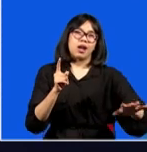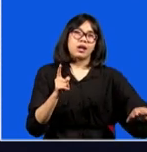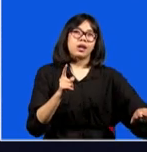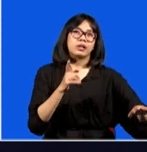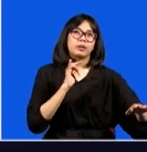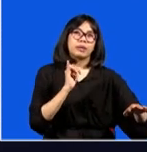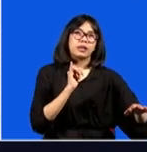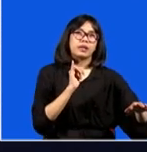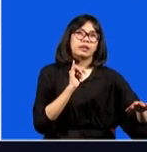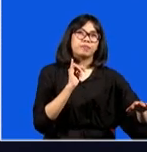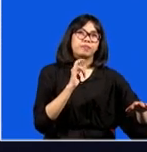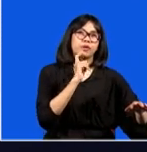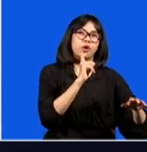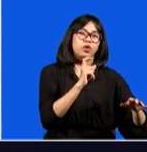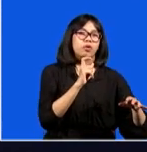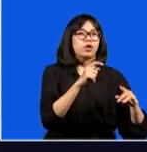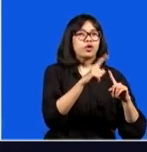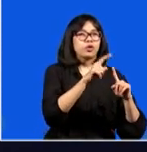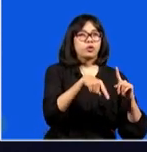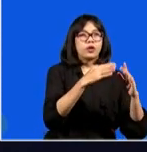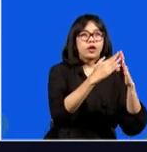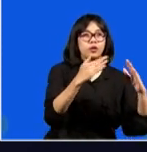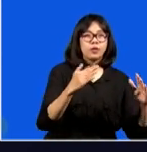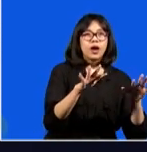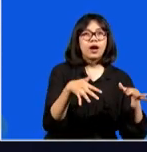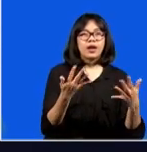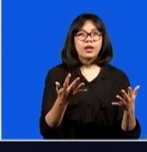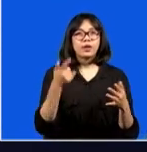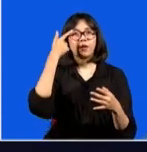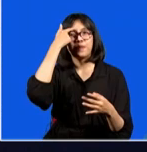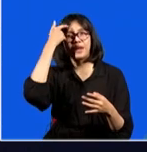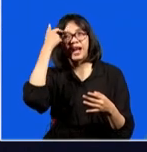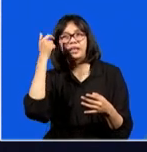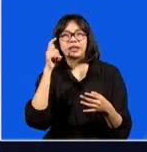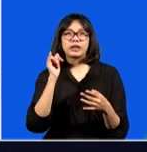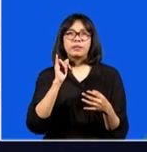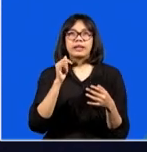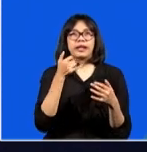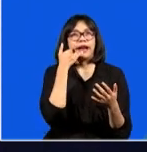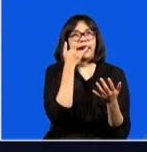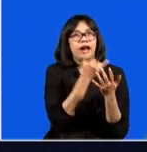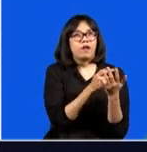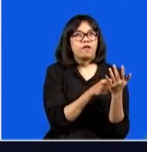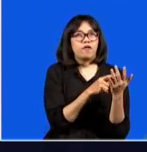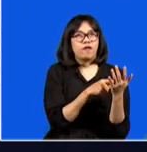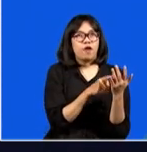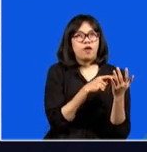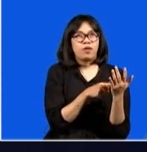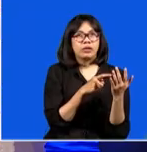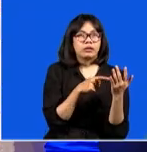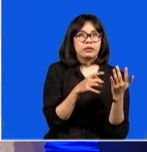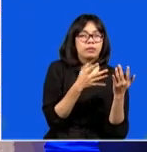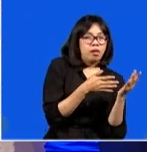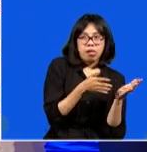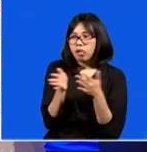dari pekerjaan rumah atau dari Belajar seperti gadget instingnya adalah negatif kan